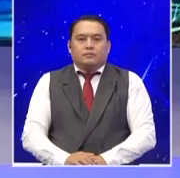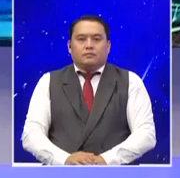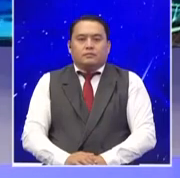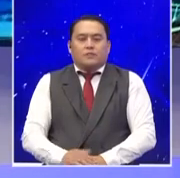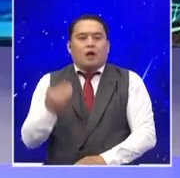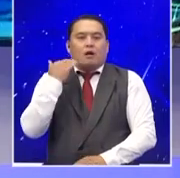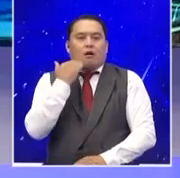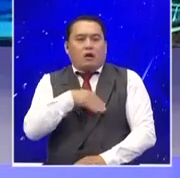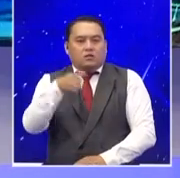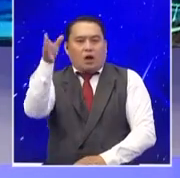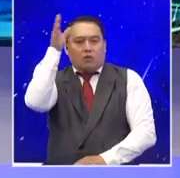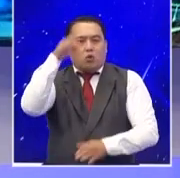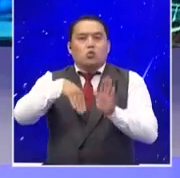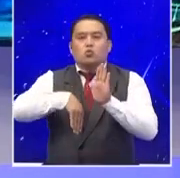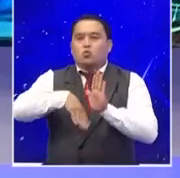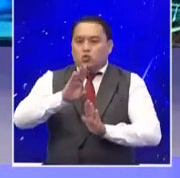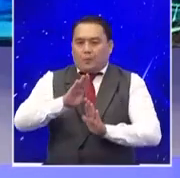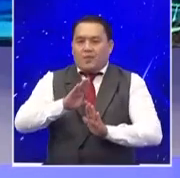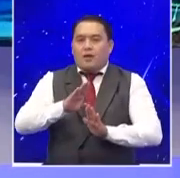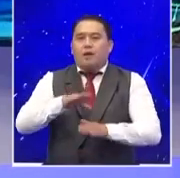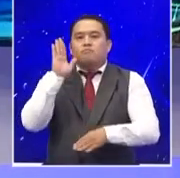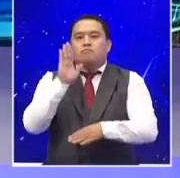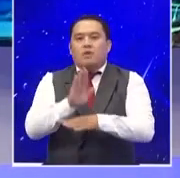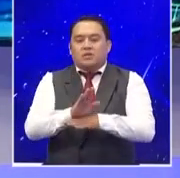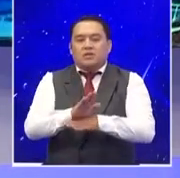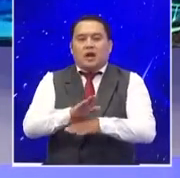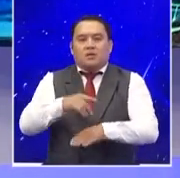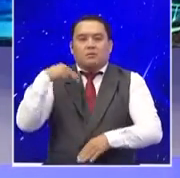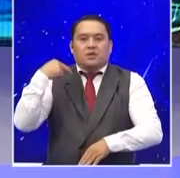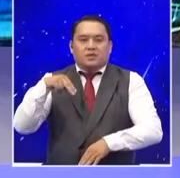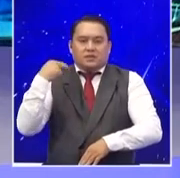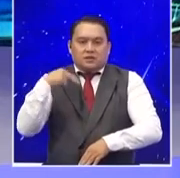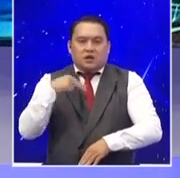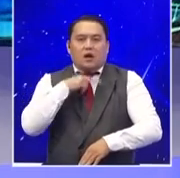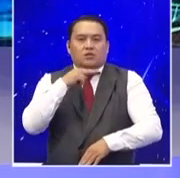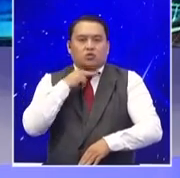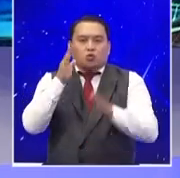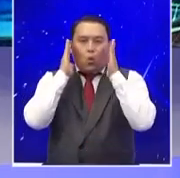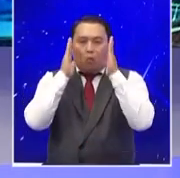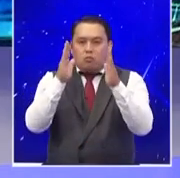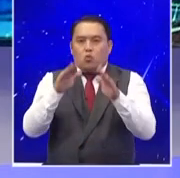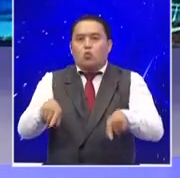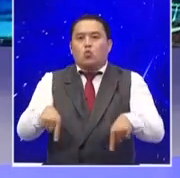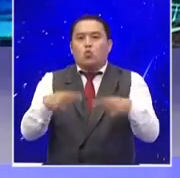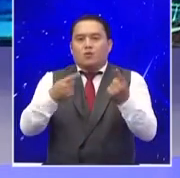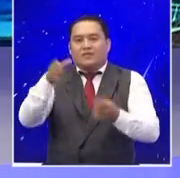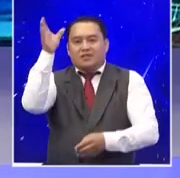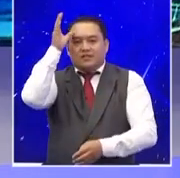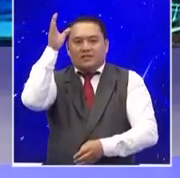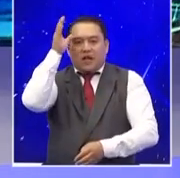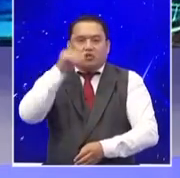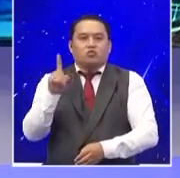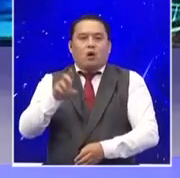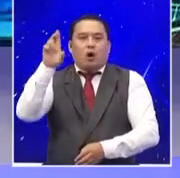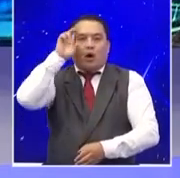Качество образования должно стать лучше. В ежегодном послании народу Казахстана президент уделил особое внимание повышению уровня знаний, отметив,